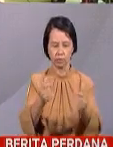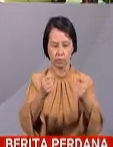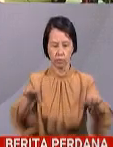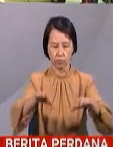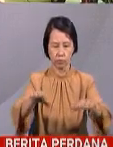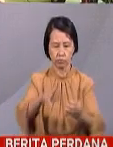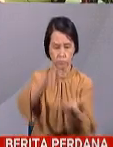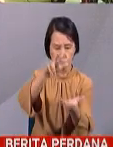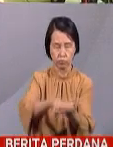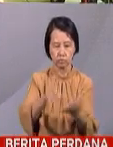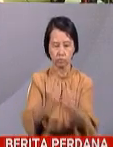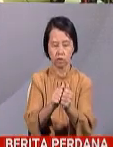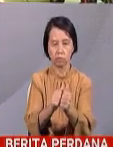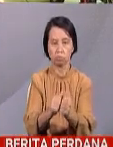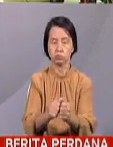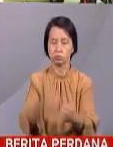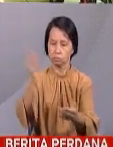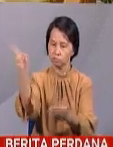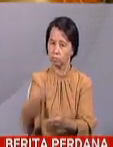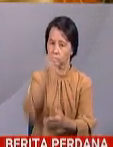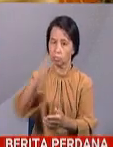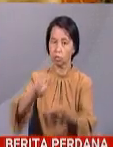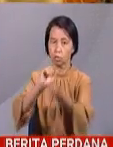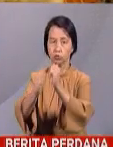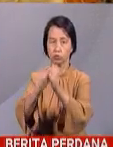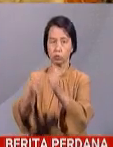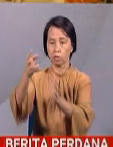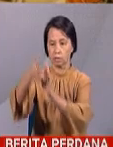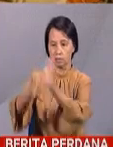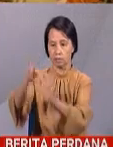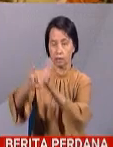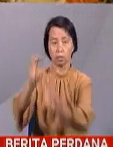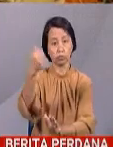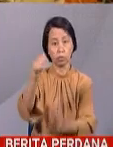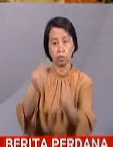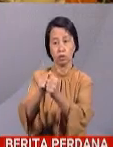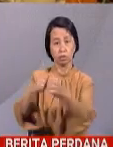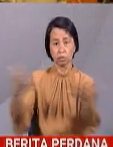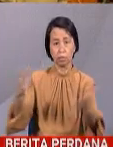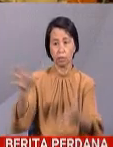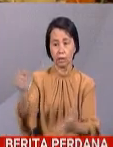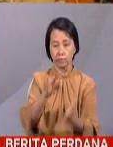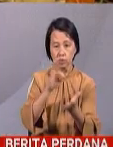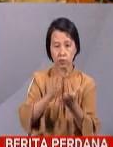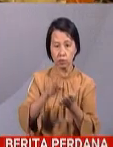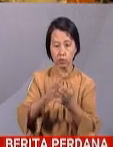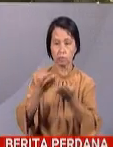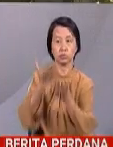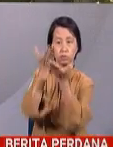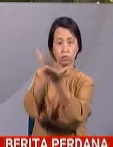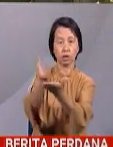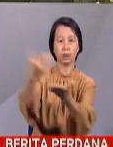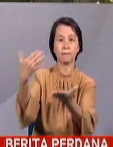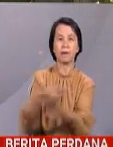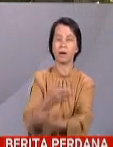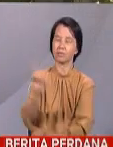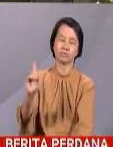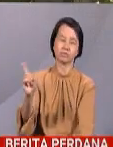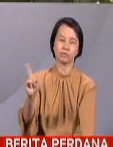meratifikasi dan mengesahkan pembatalan sukan para ASEAN ke-10 tanpa mengambil kira cadangan